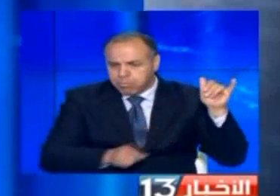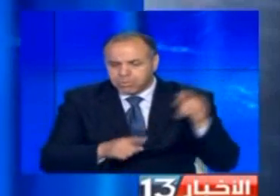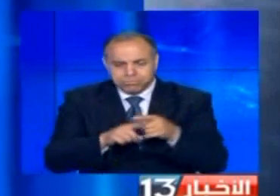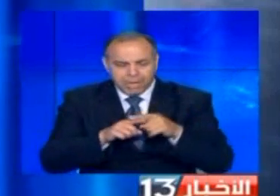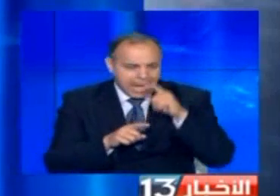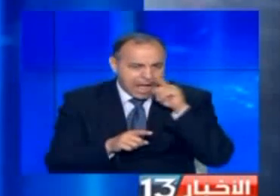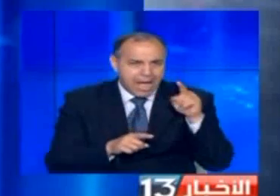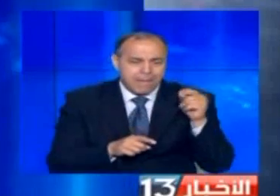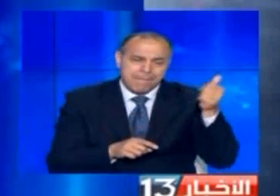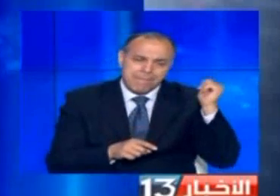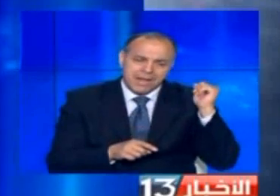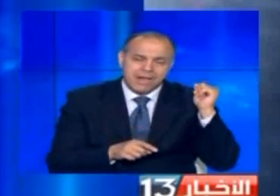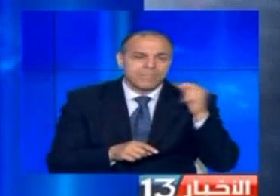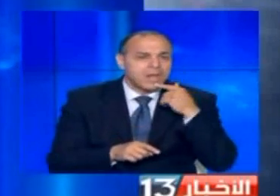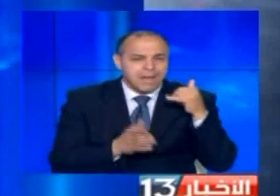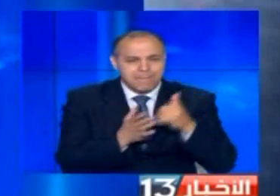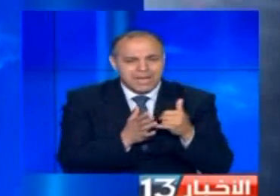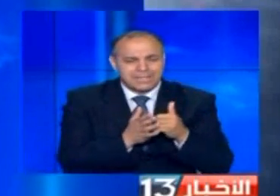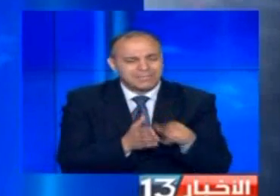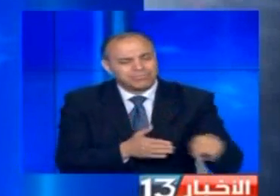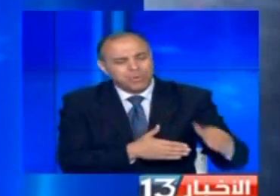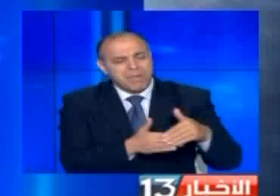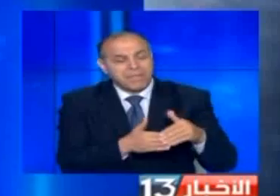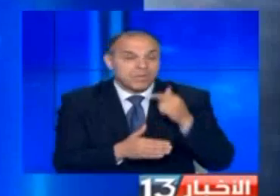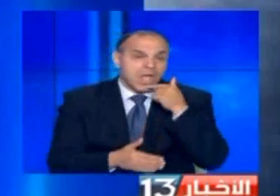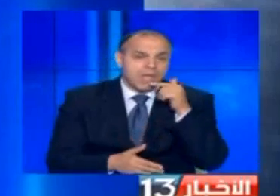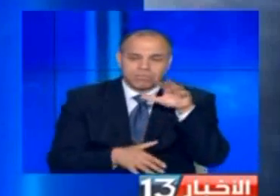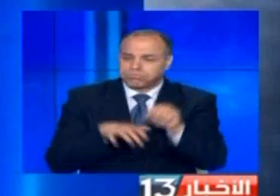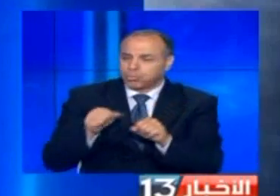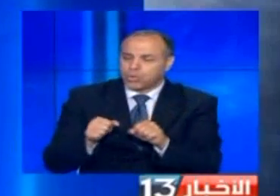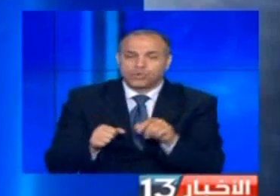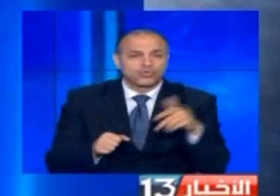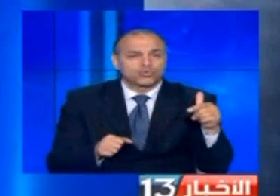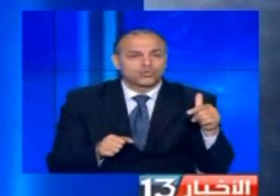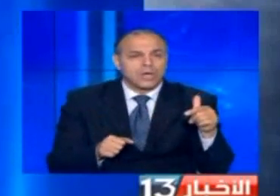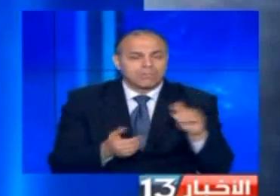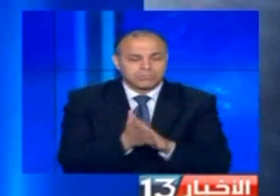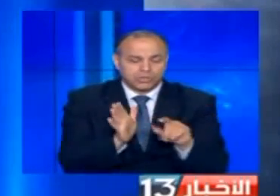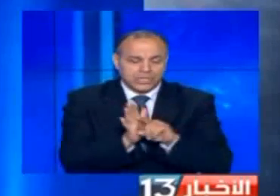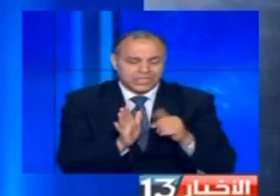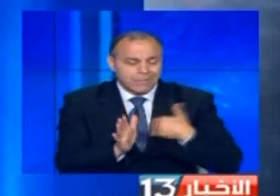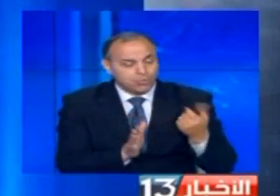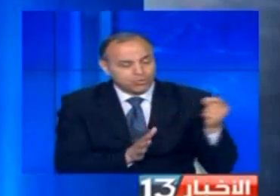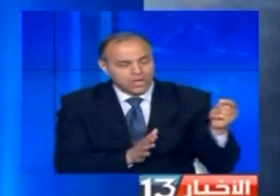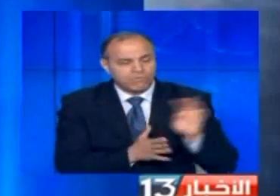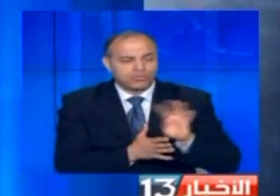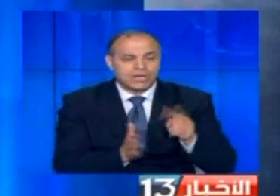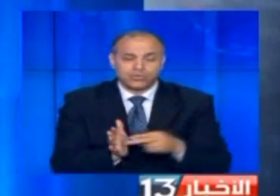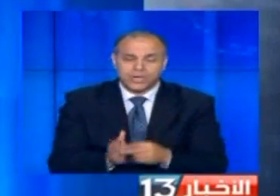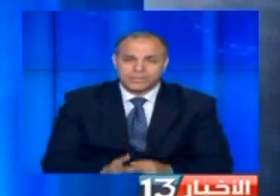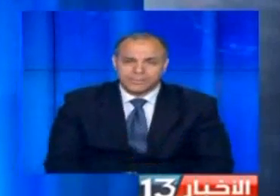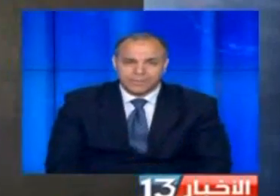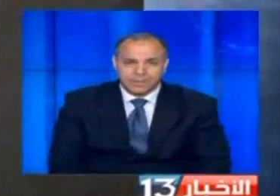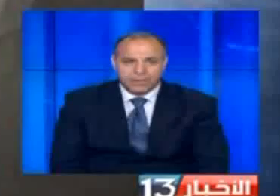التحالف الدولي مساء امس على مدينه الميادين التي تسيطر او يسيطر عليها تنظيم داعش الارهابي شرق